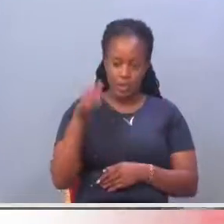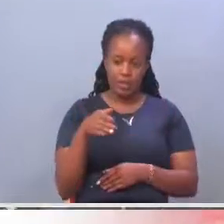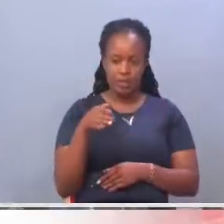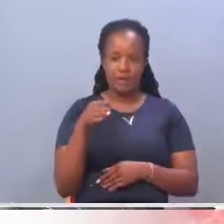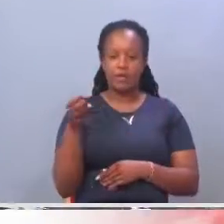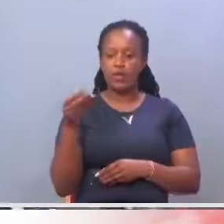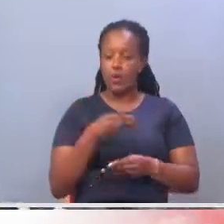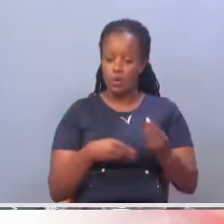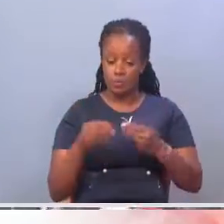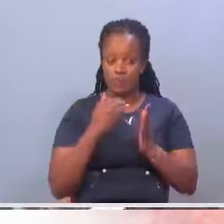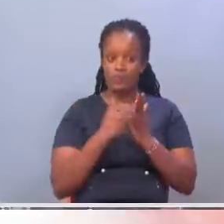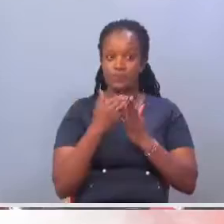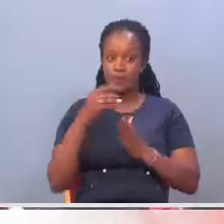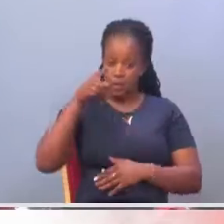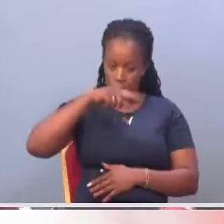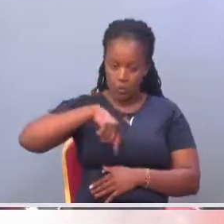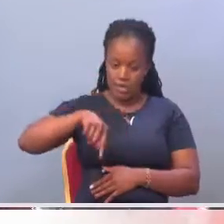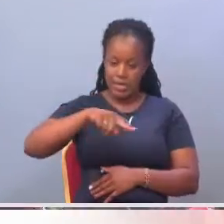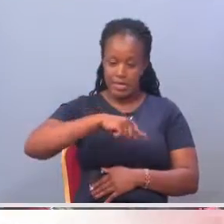marudufu. Sisi kama wana OKA